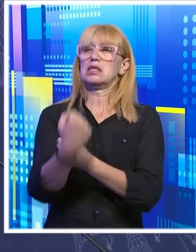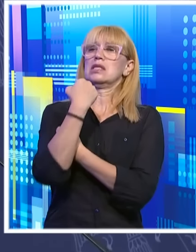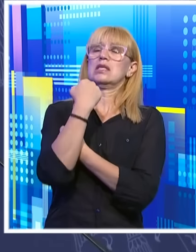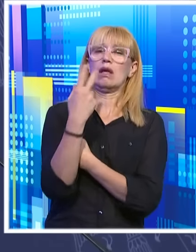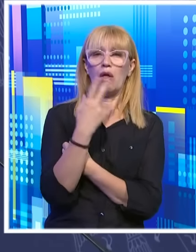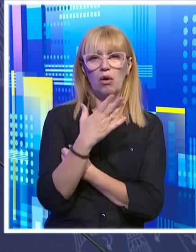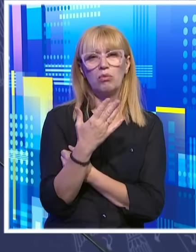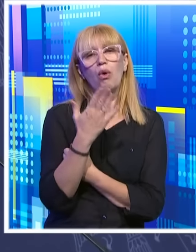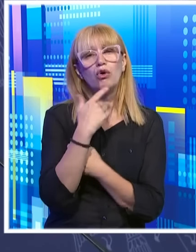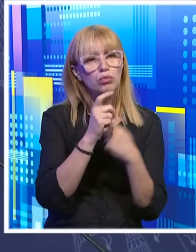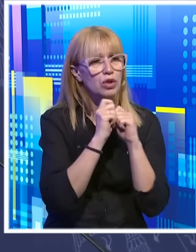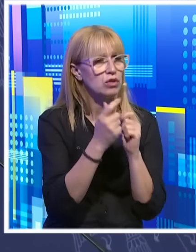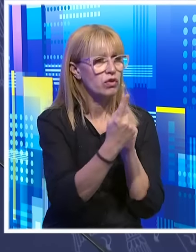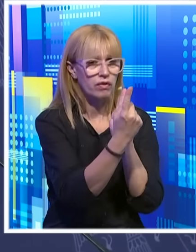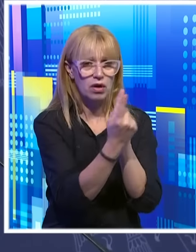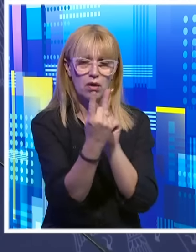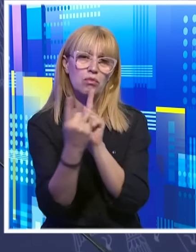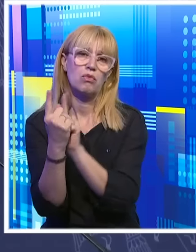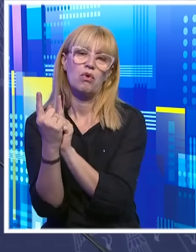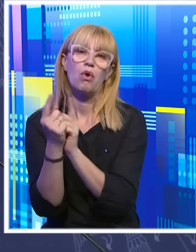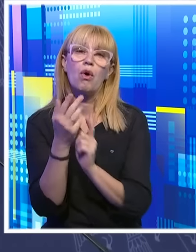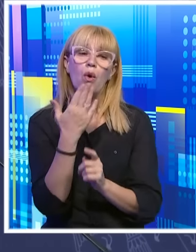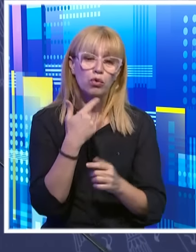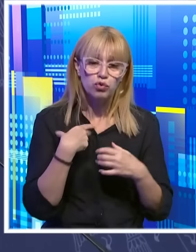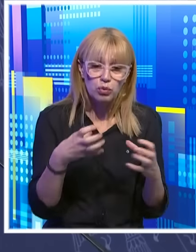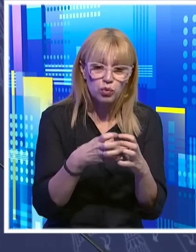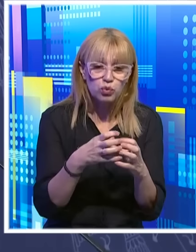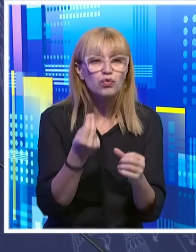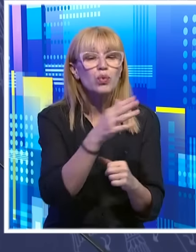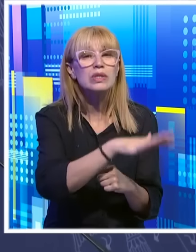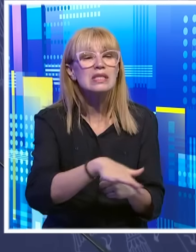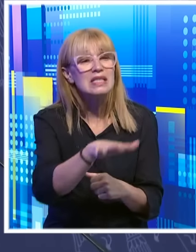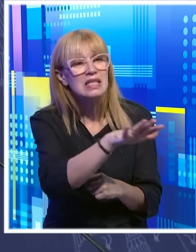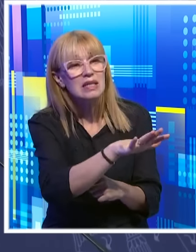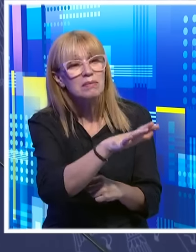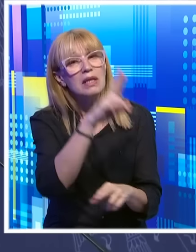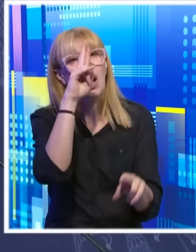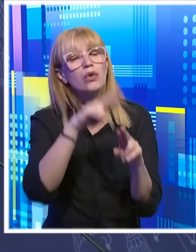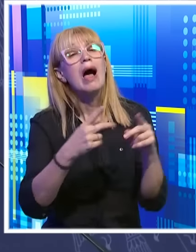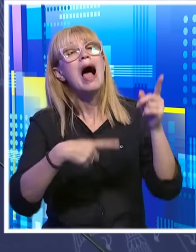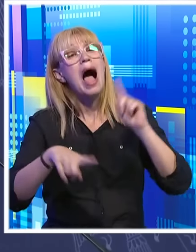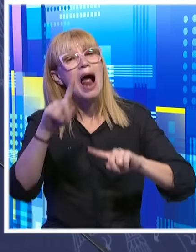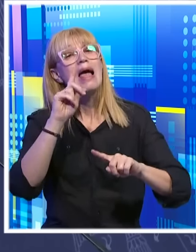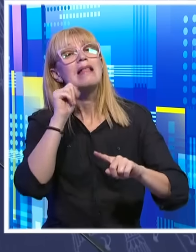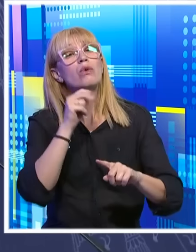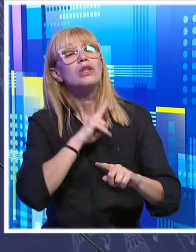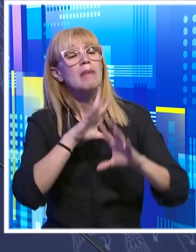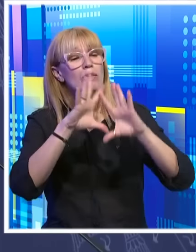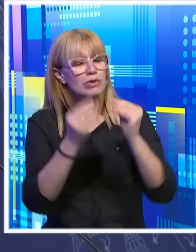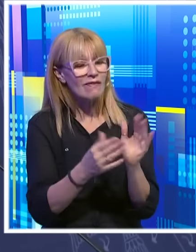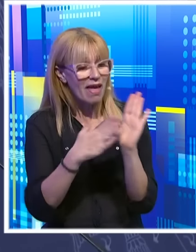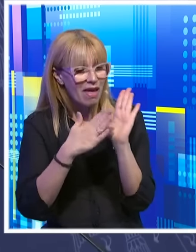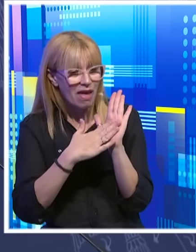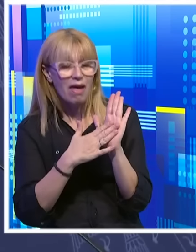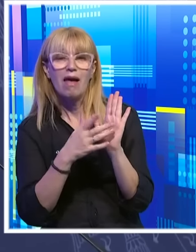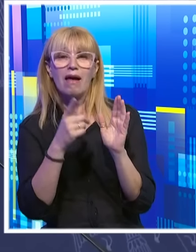Razgovarat ćemo sa svim ljudima. Hoću da naše društvo u Srbiji donese odluku, ali da ljudi sagledaju sve argumente.